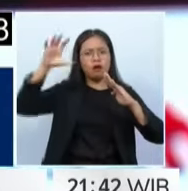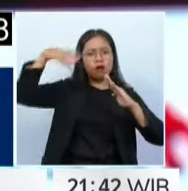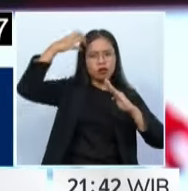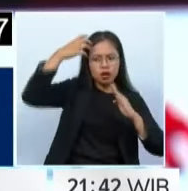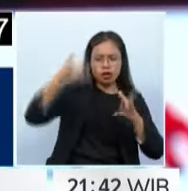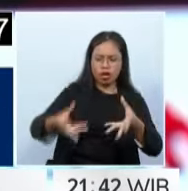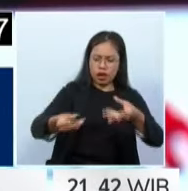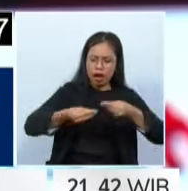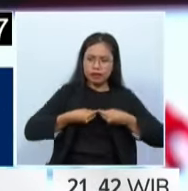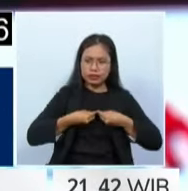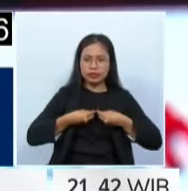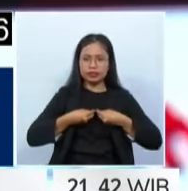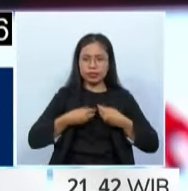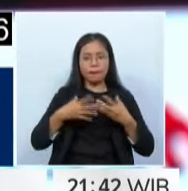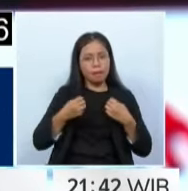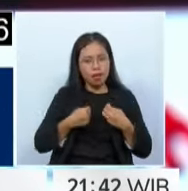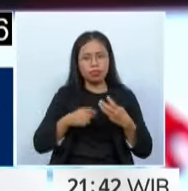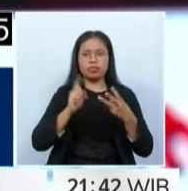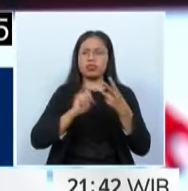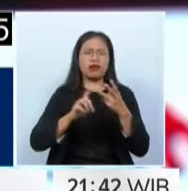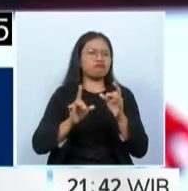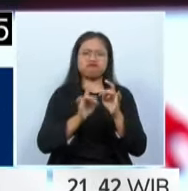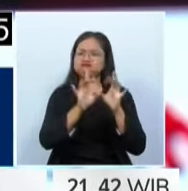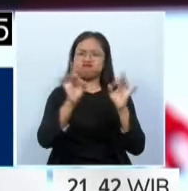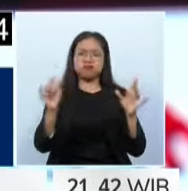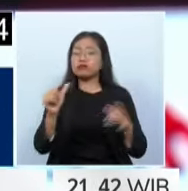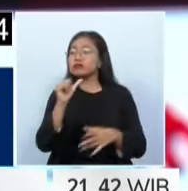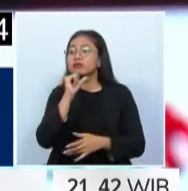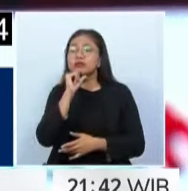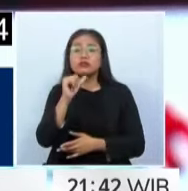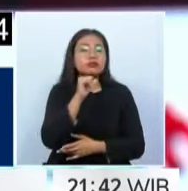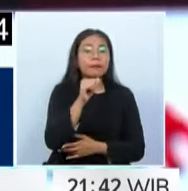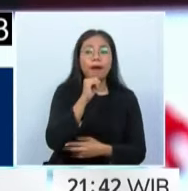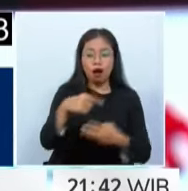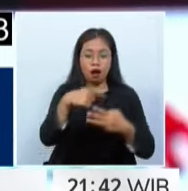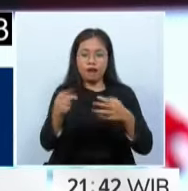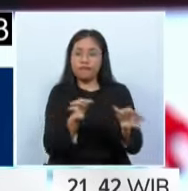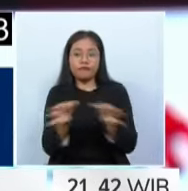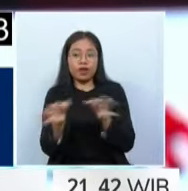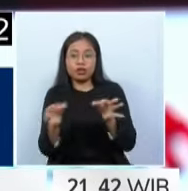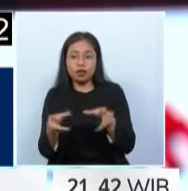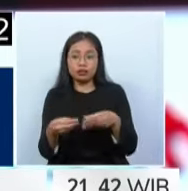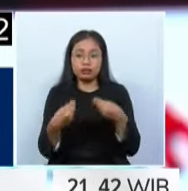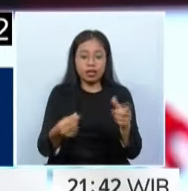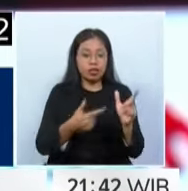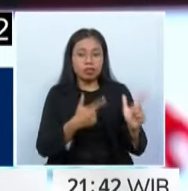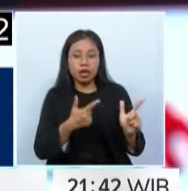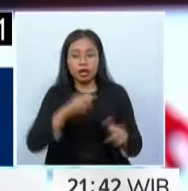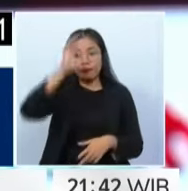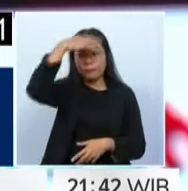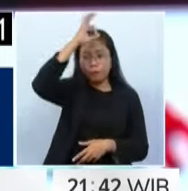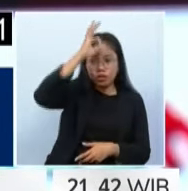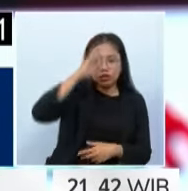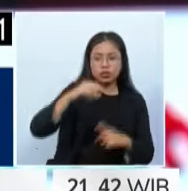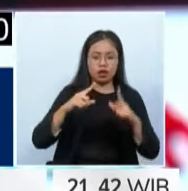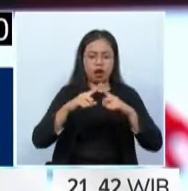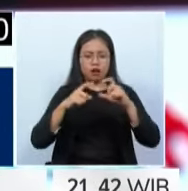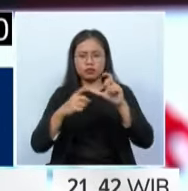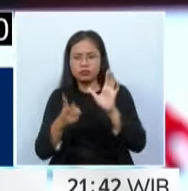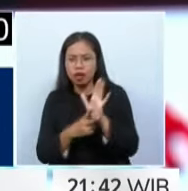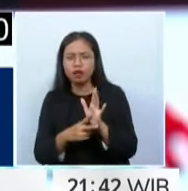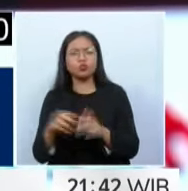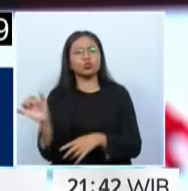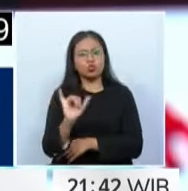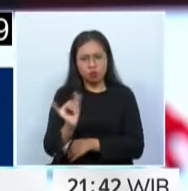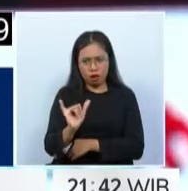sehingga mereka bisa konsentrasi Siapa itu TNI Polri termasuk ASN di bidang pertahanan itu kunci nomor satu yang kedua ketika kita